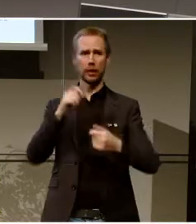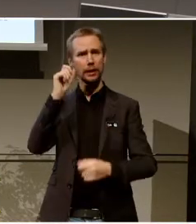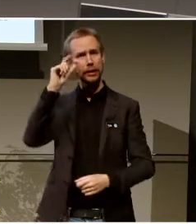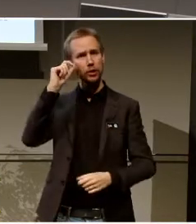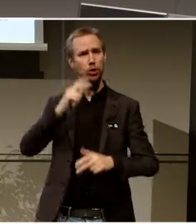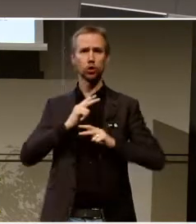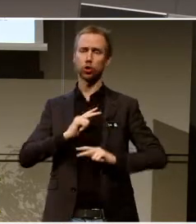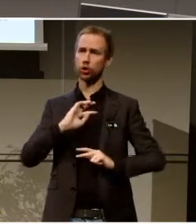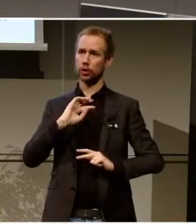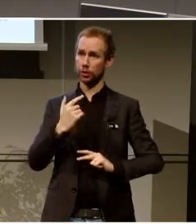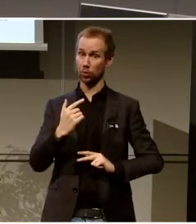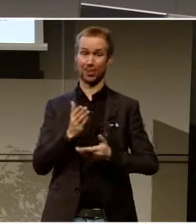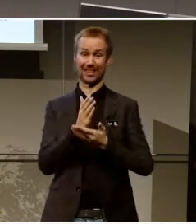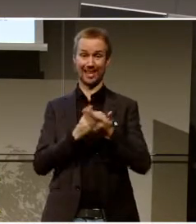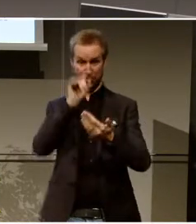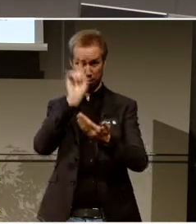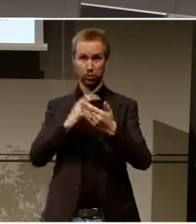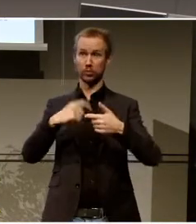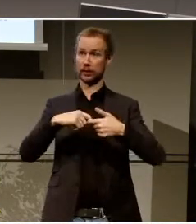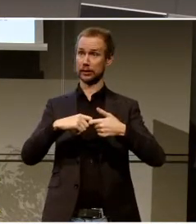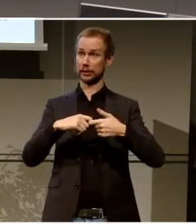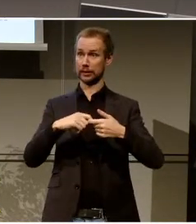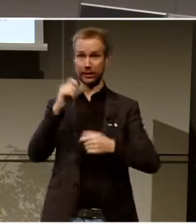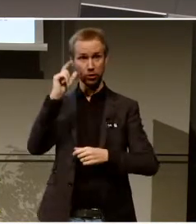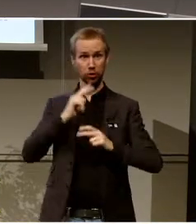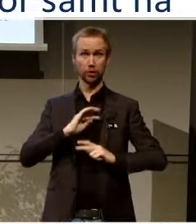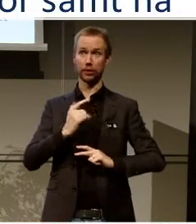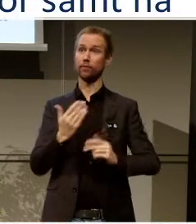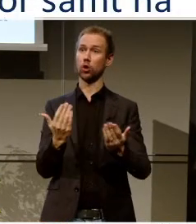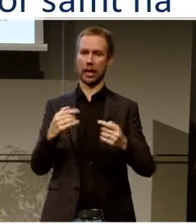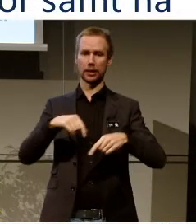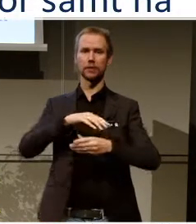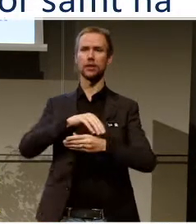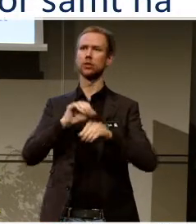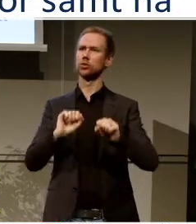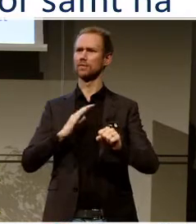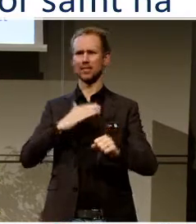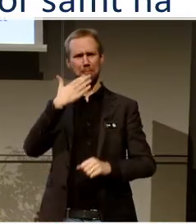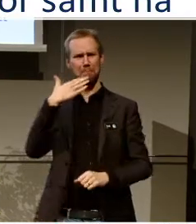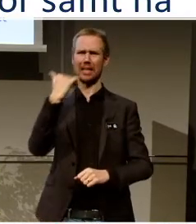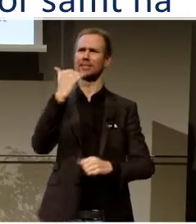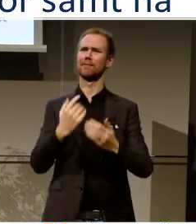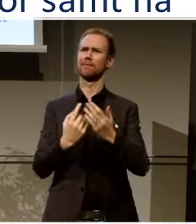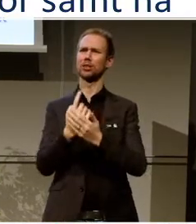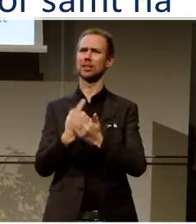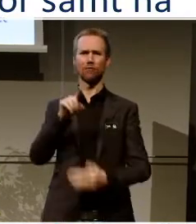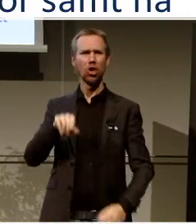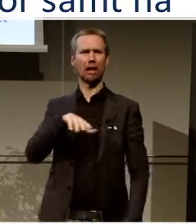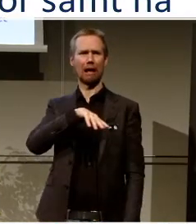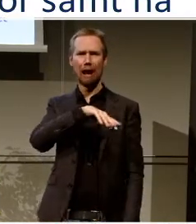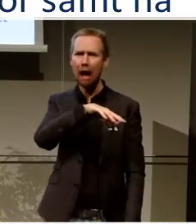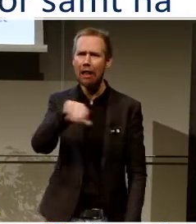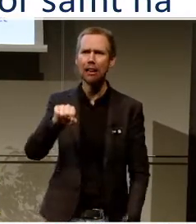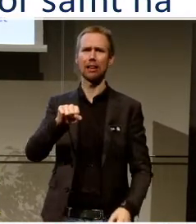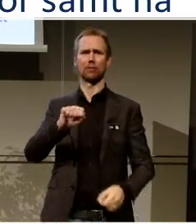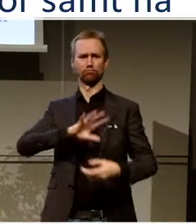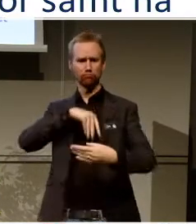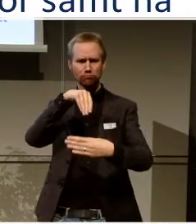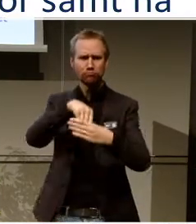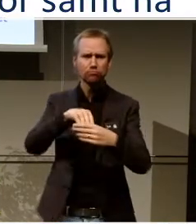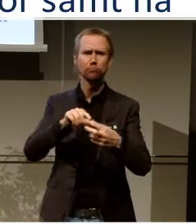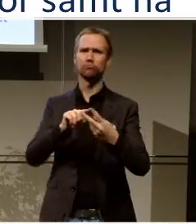Och delmålet för digital trygghet är att i Sverige ska det finnas de bästa förutsättningarna för alla att ta del av, ta ansvar